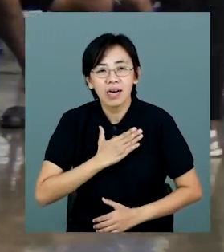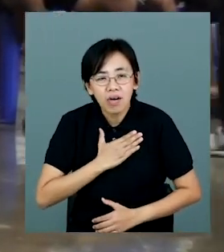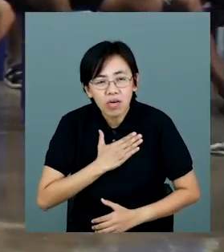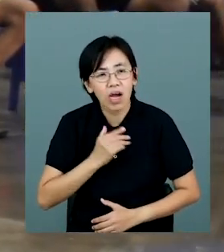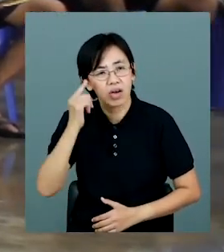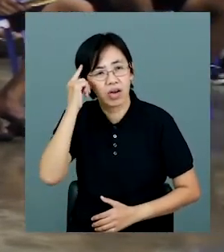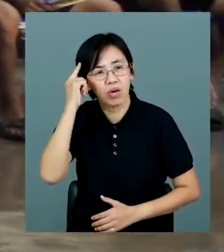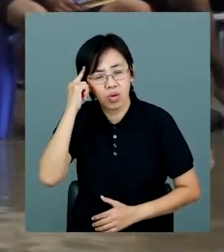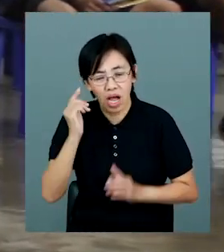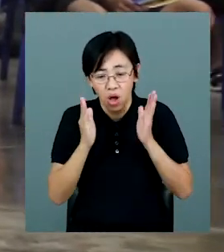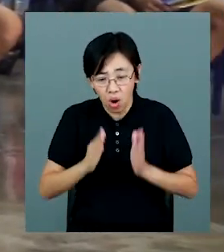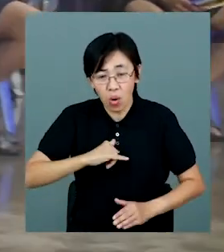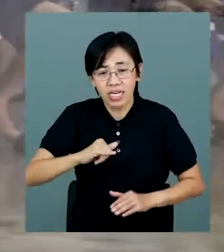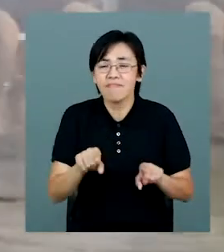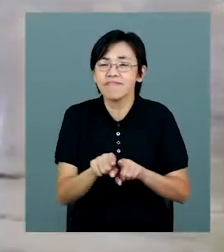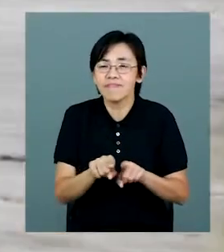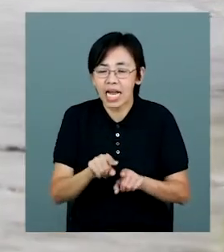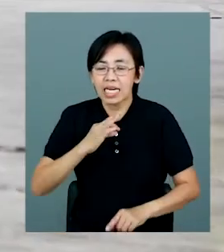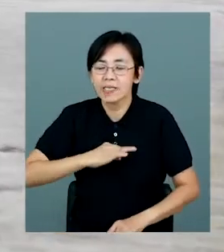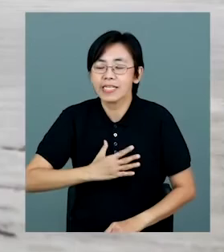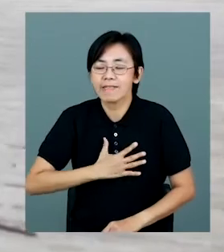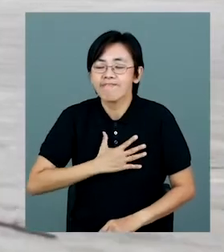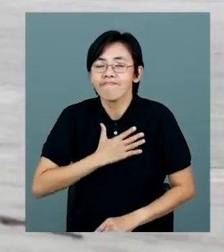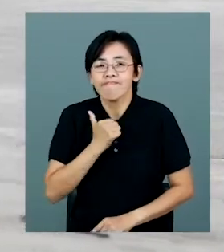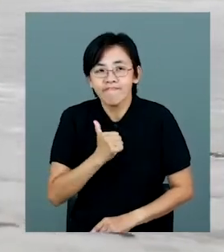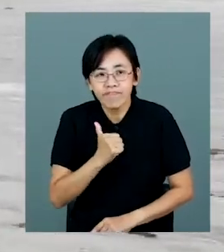ให้เราได้เห็นคุณค่าของความเป็นมนุษย์นะครับ